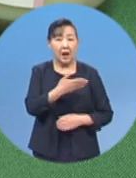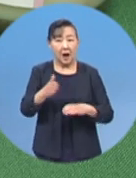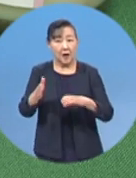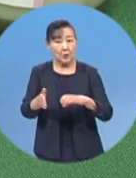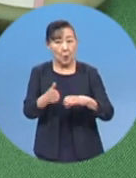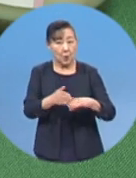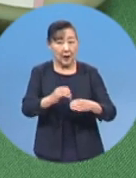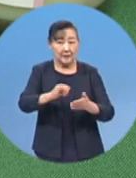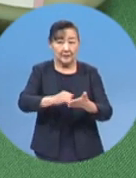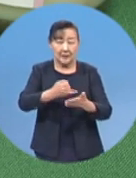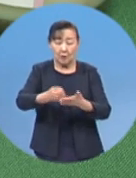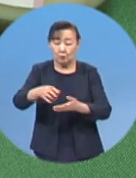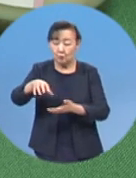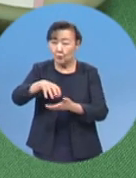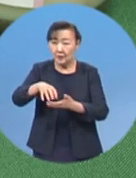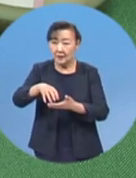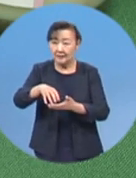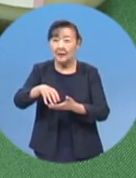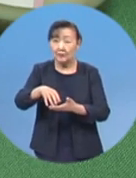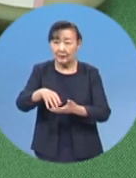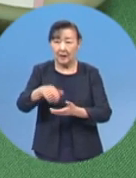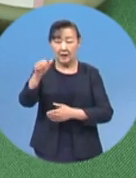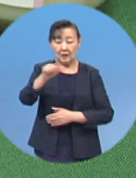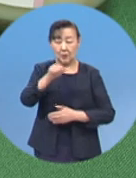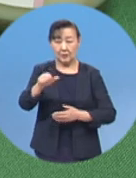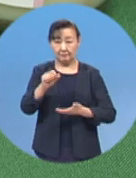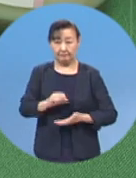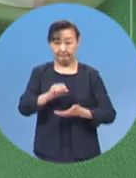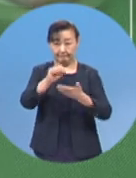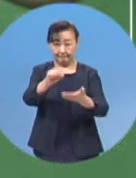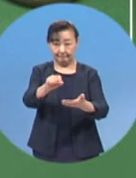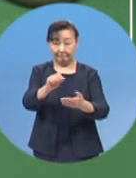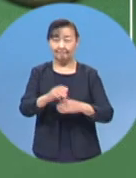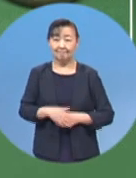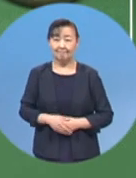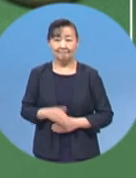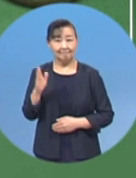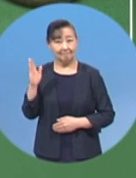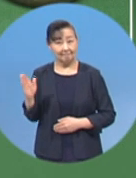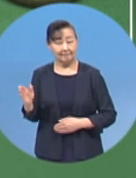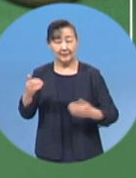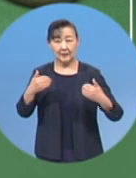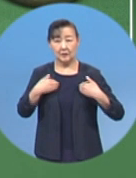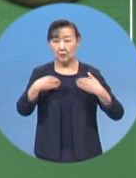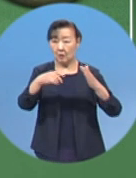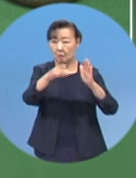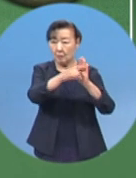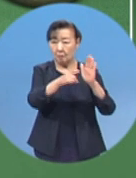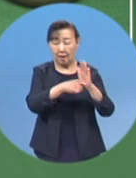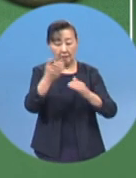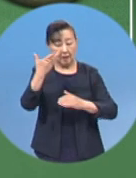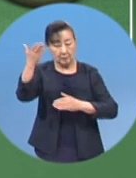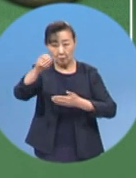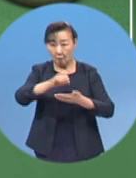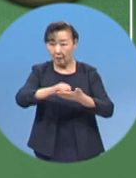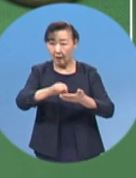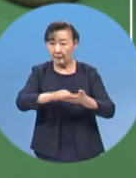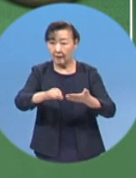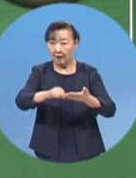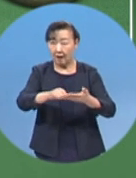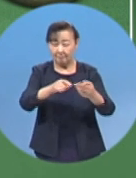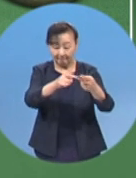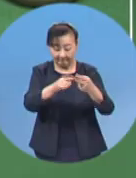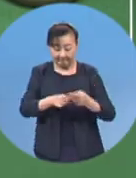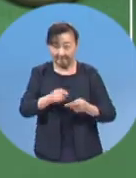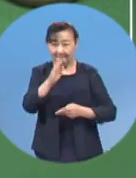ジャム、プリンをセットで5名の方にプレゼントします。 ご覧の必要事項と番組の感想を必ずお書き添えの上ご